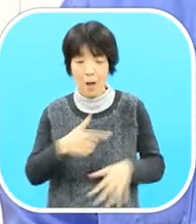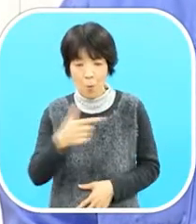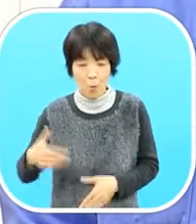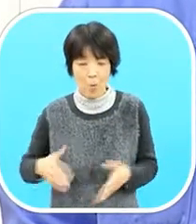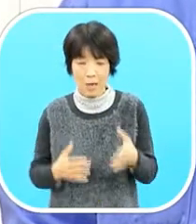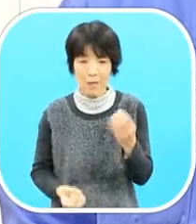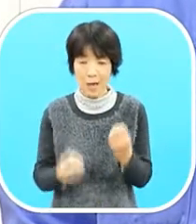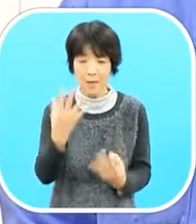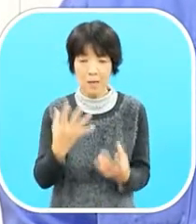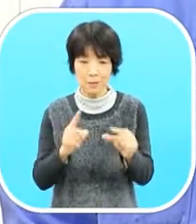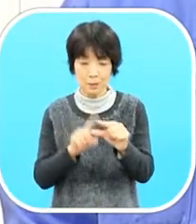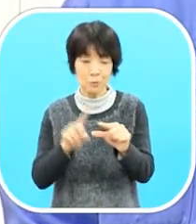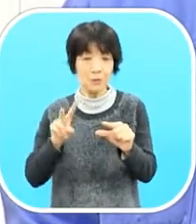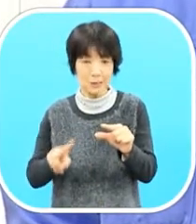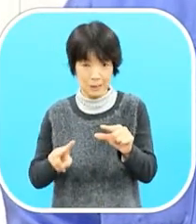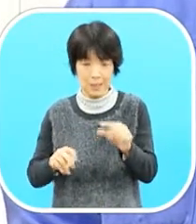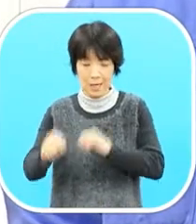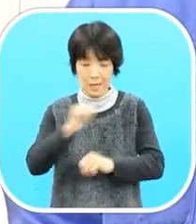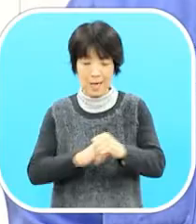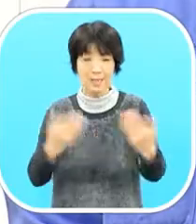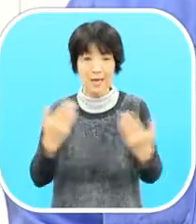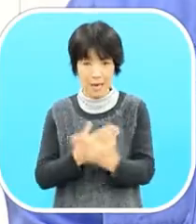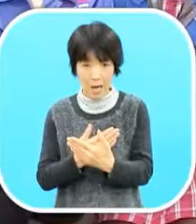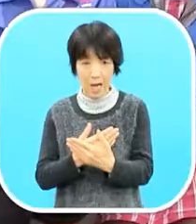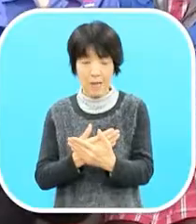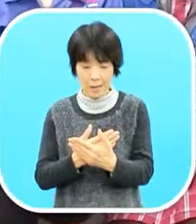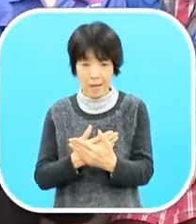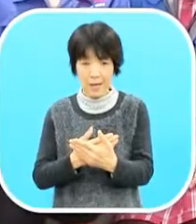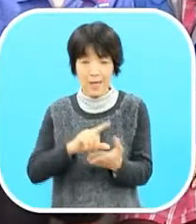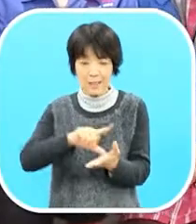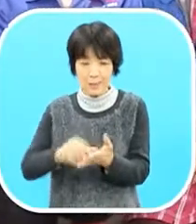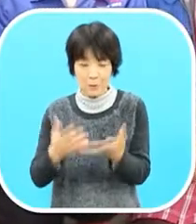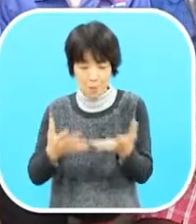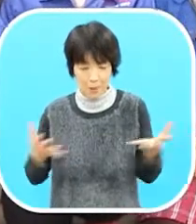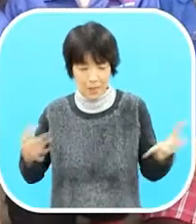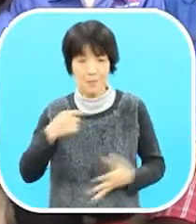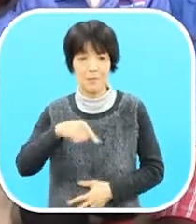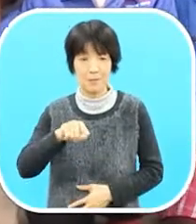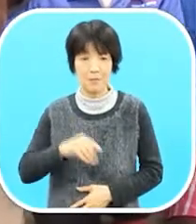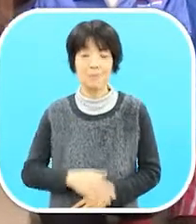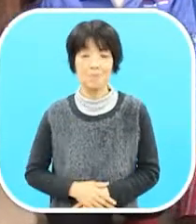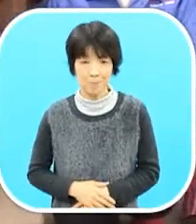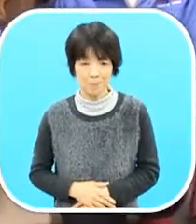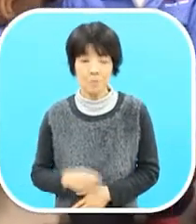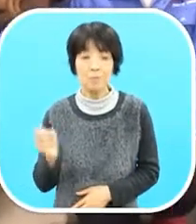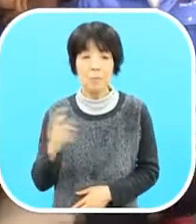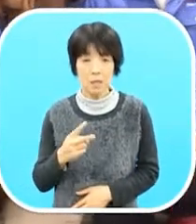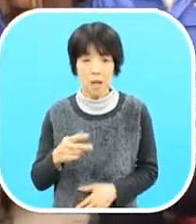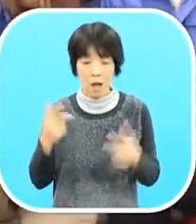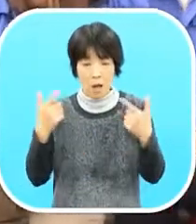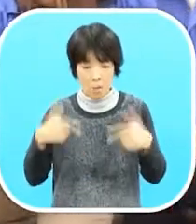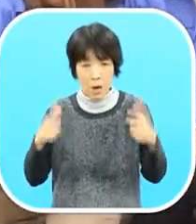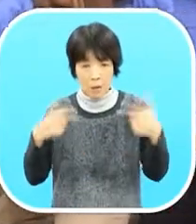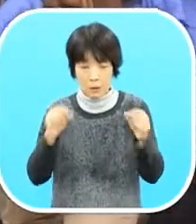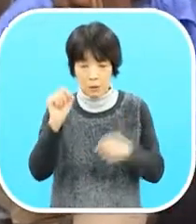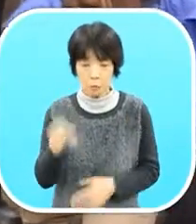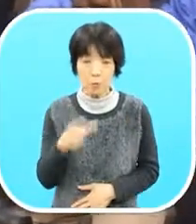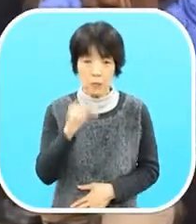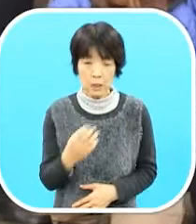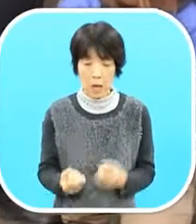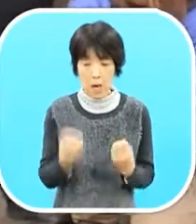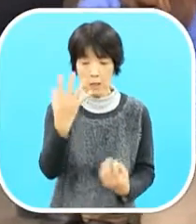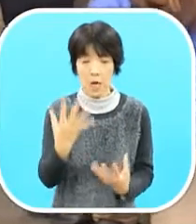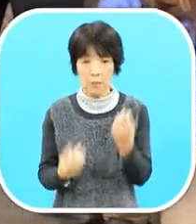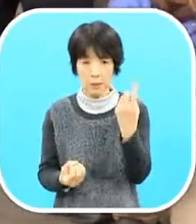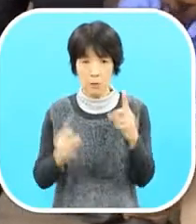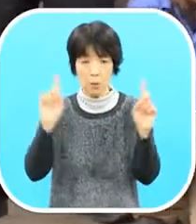核として活性化に取り組み、地域を盛り上げていきます。さらに大仙市には毎月花火が打ち上がるイベントがあります。